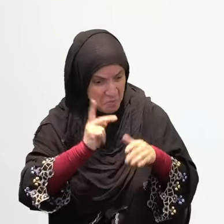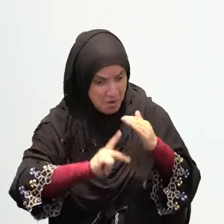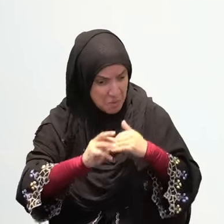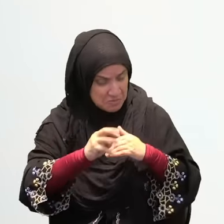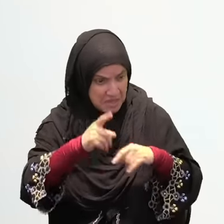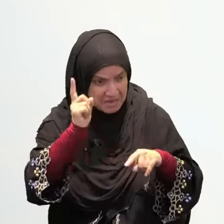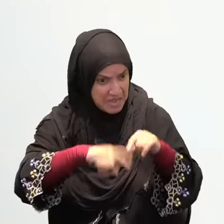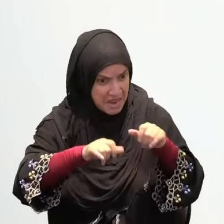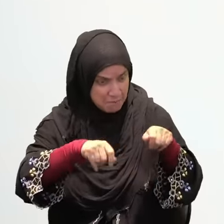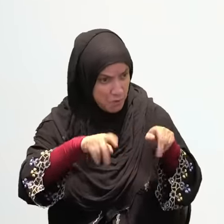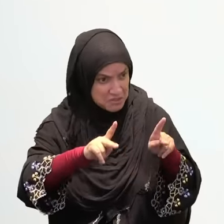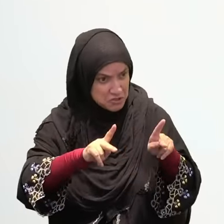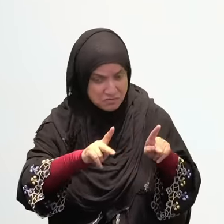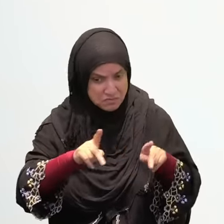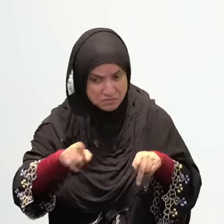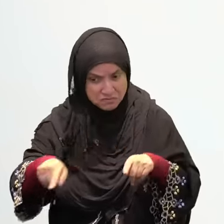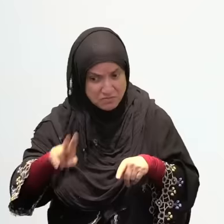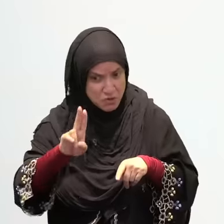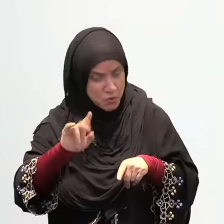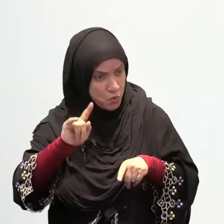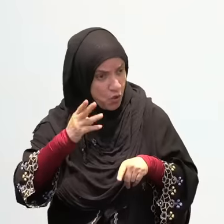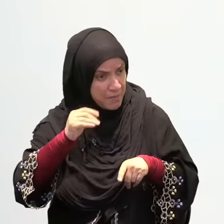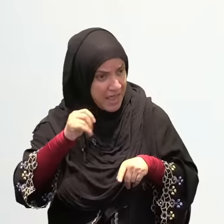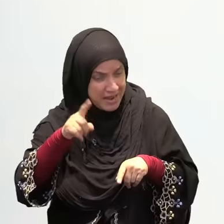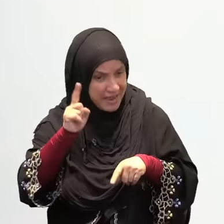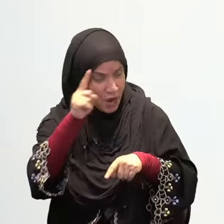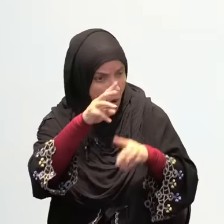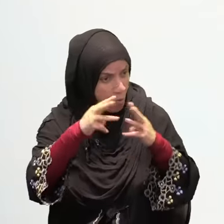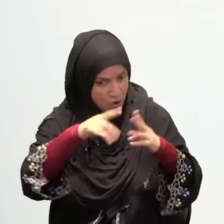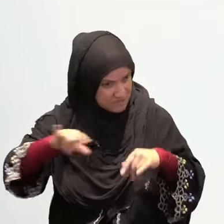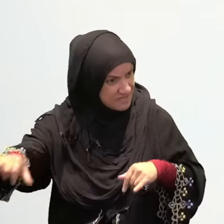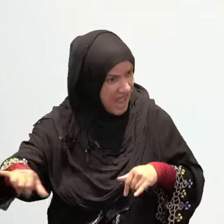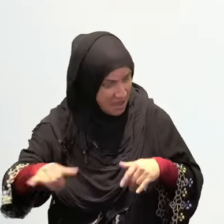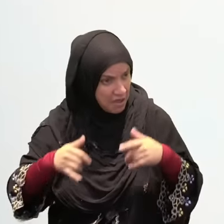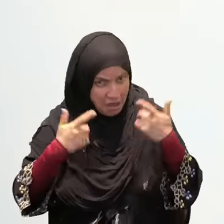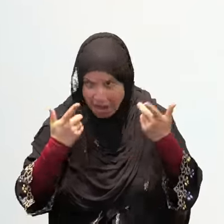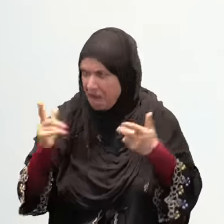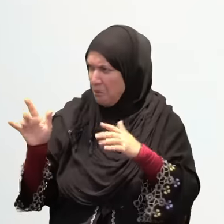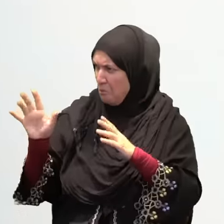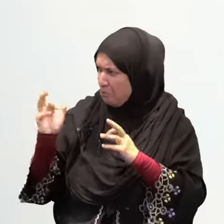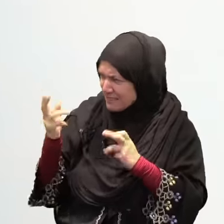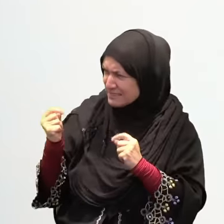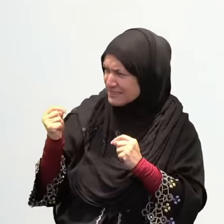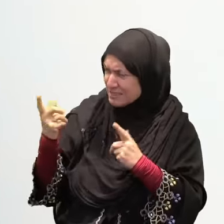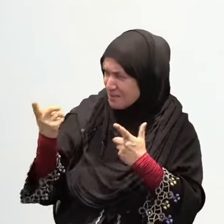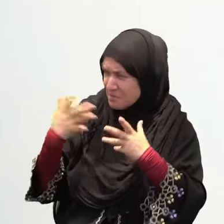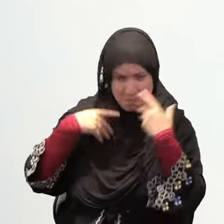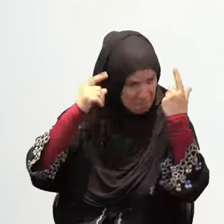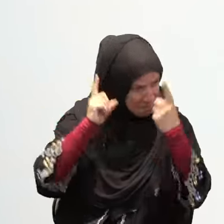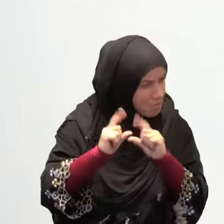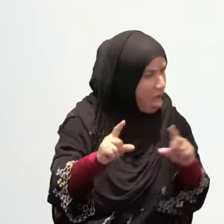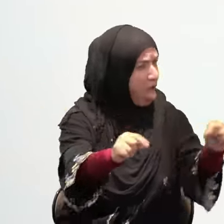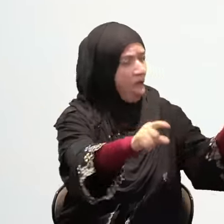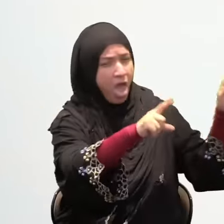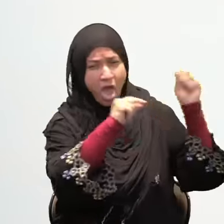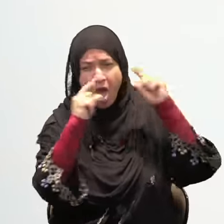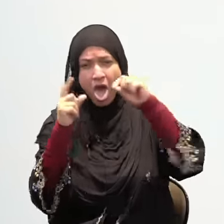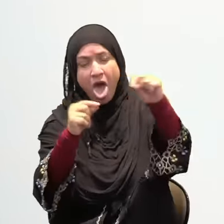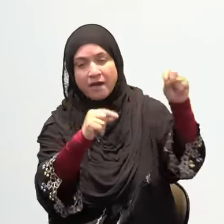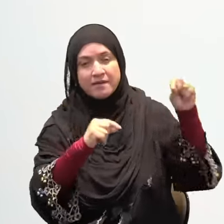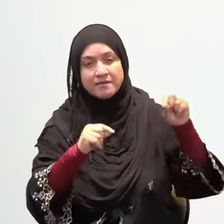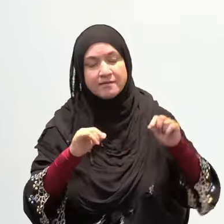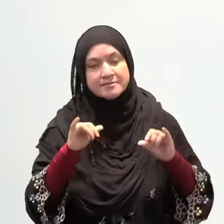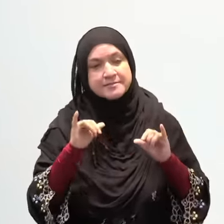didn't have social media back then. They said, Ya Rasulullah, فَإِنَّهُمْ يُحَدِّثُونَ أَحْيَانًا بِالشَّيْءٍ يَكُونُ حَقًّا.